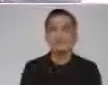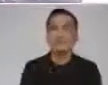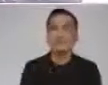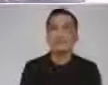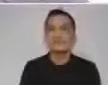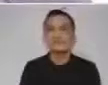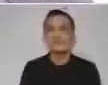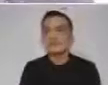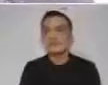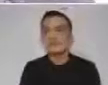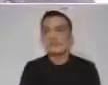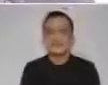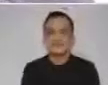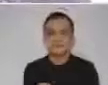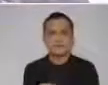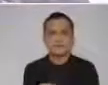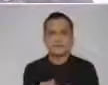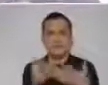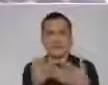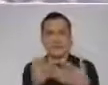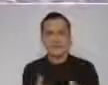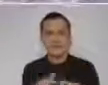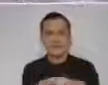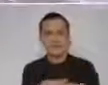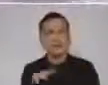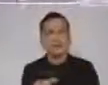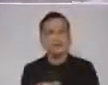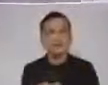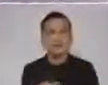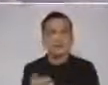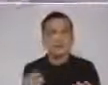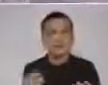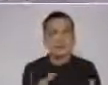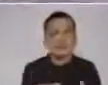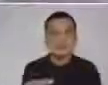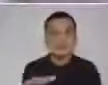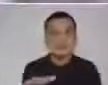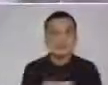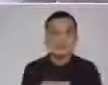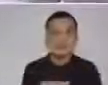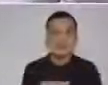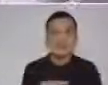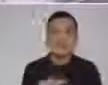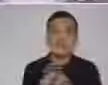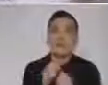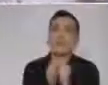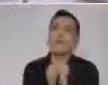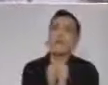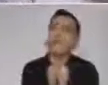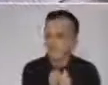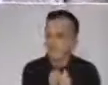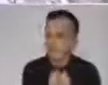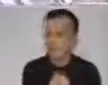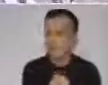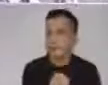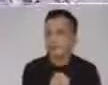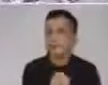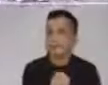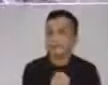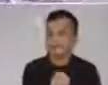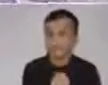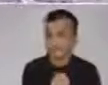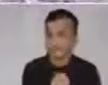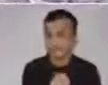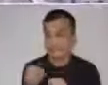EDSA at doon sa galing sa may Santol and flyover. Pero dire-diretso po Ortigas flyover, asahan na may onti ulit pagbagal dahil doon sa